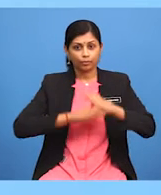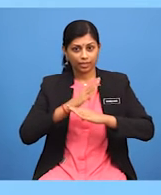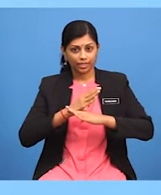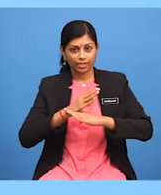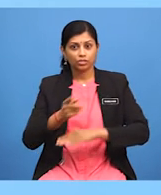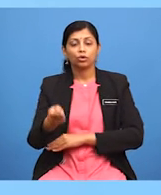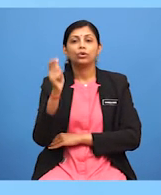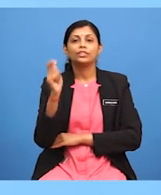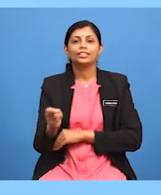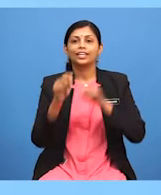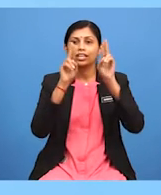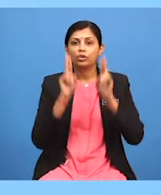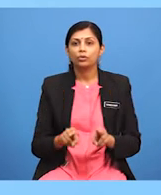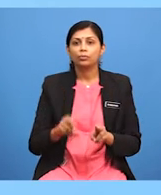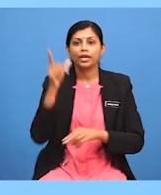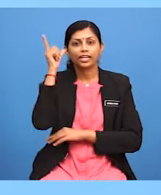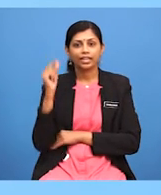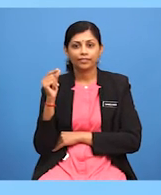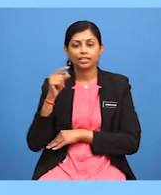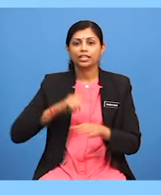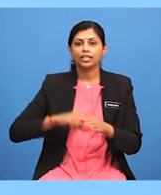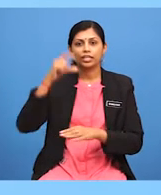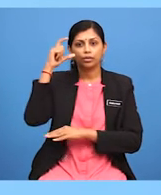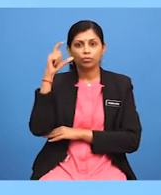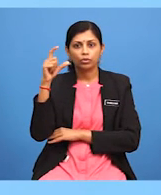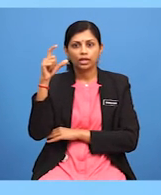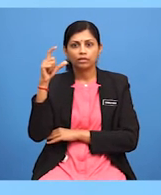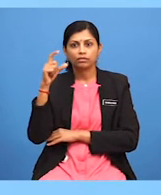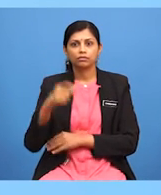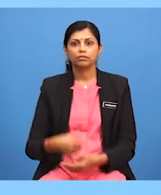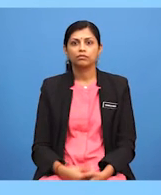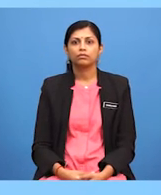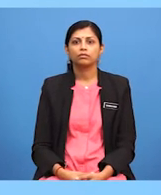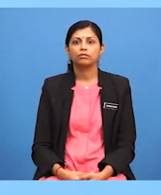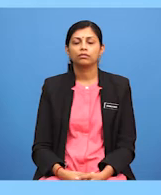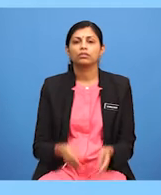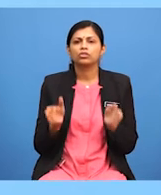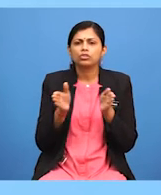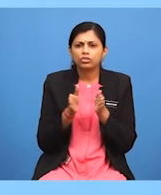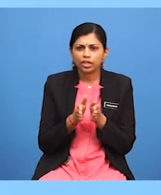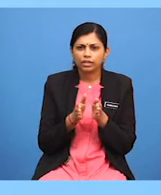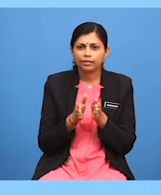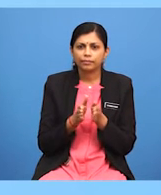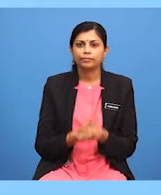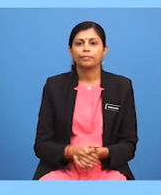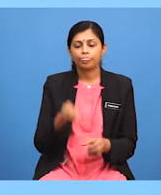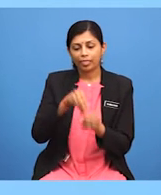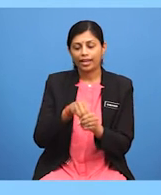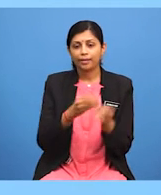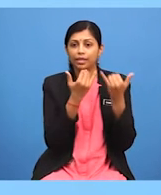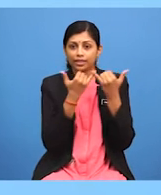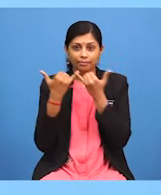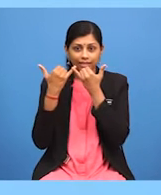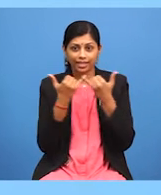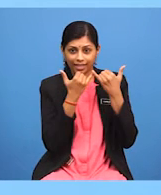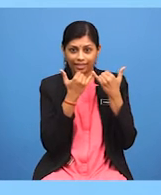keupayaan graviti di bulan adalah lebih kecil, menyebabkan daya yang dialami oleh tembikai